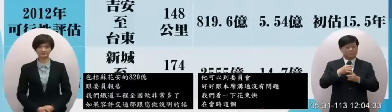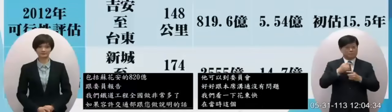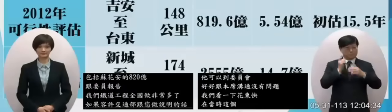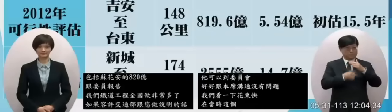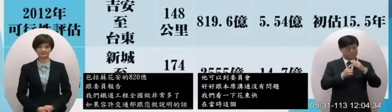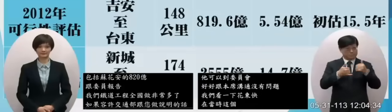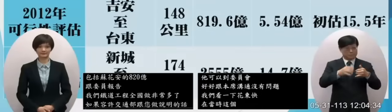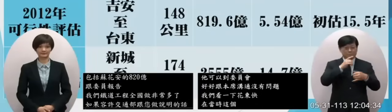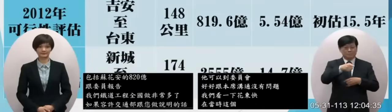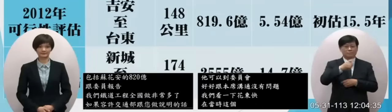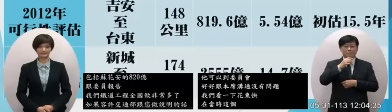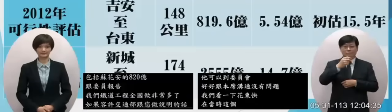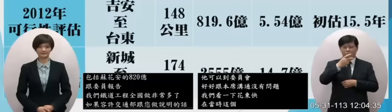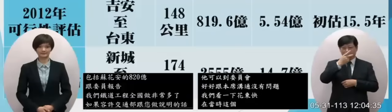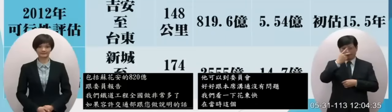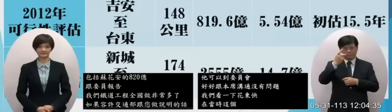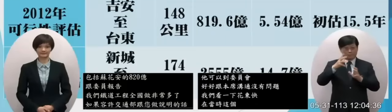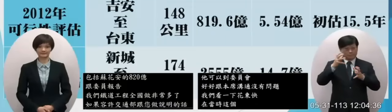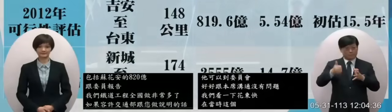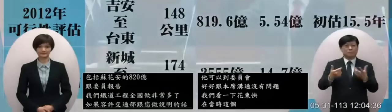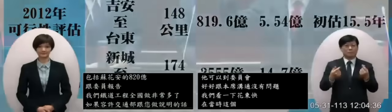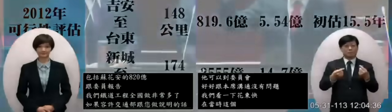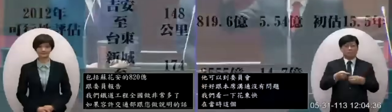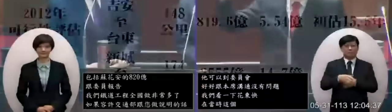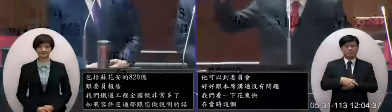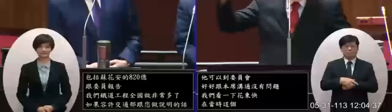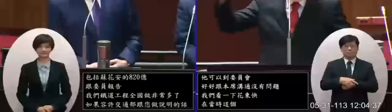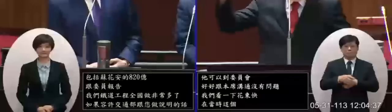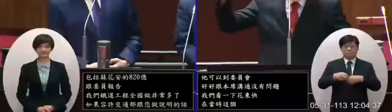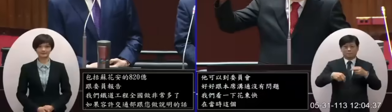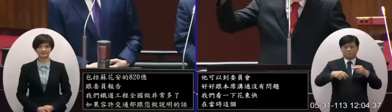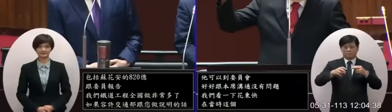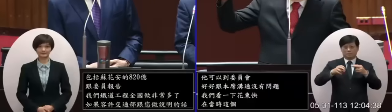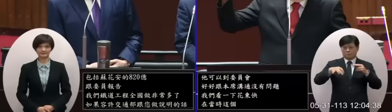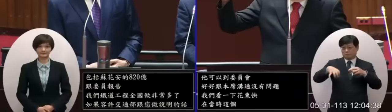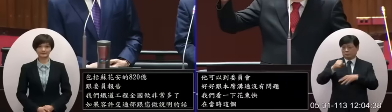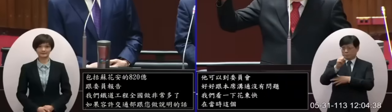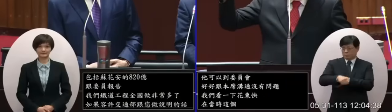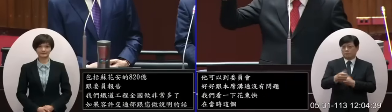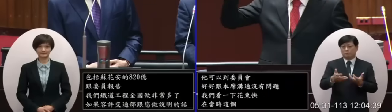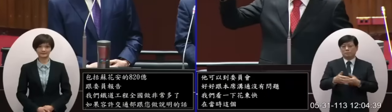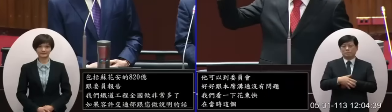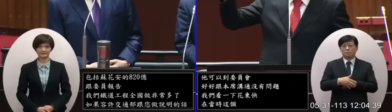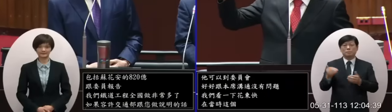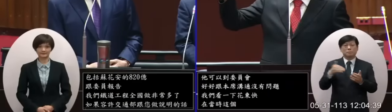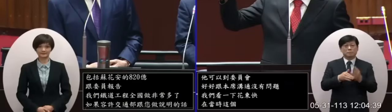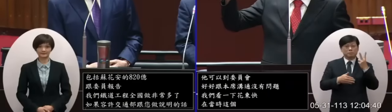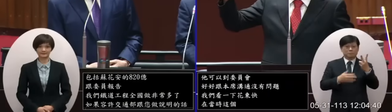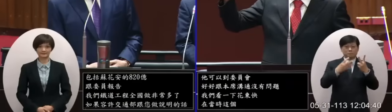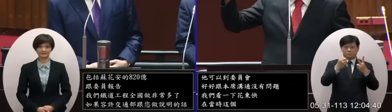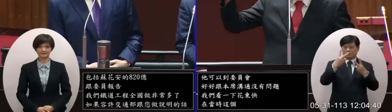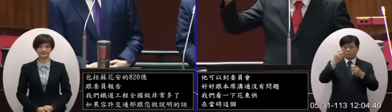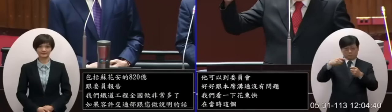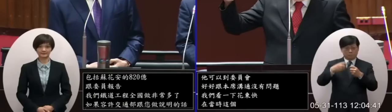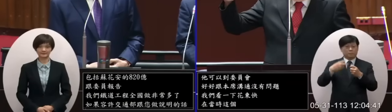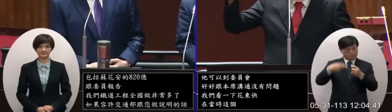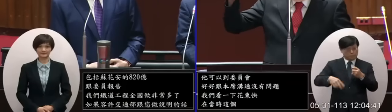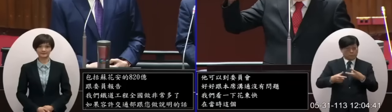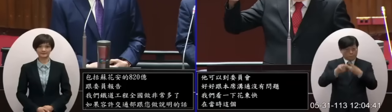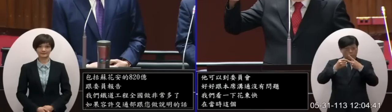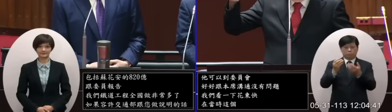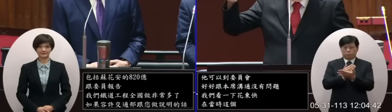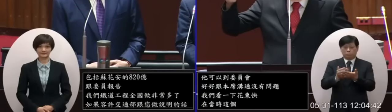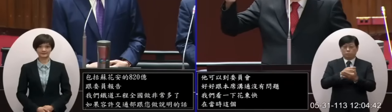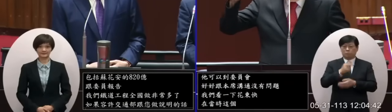这也是赖总统的，哦，也是赖总统的这个在地方承诺的事项。到2020年重启评估，现